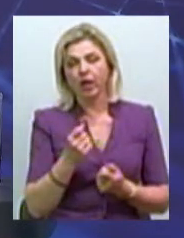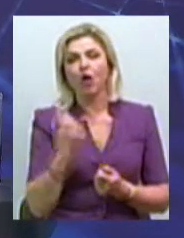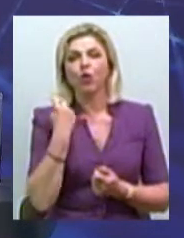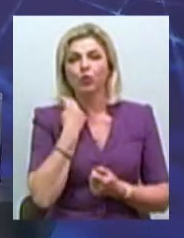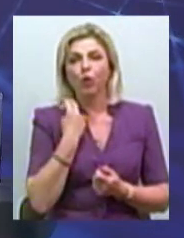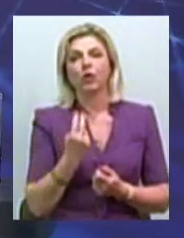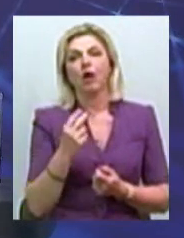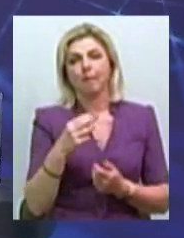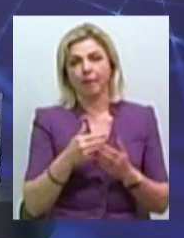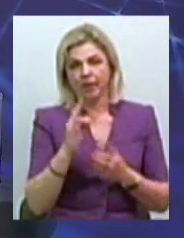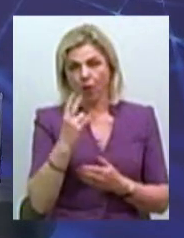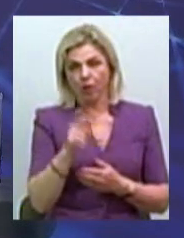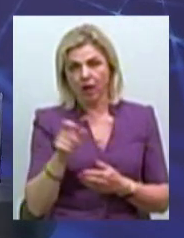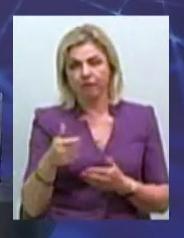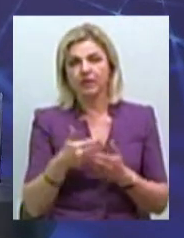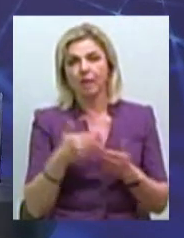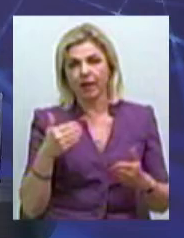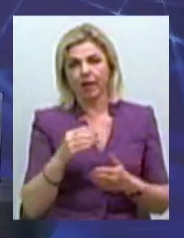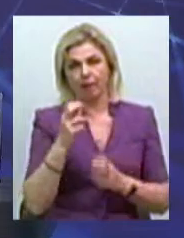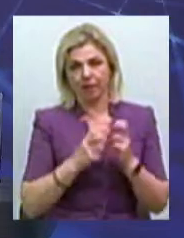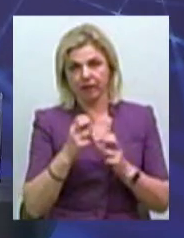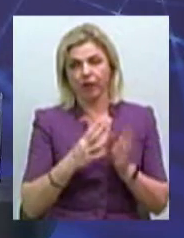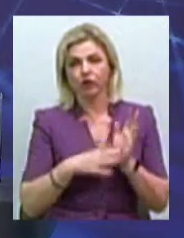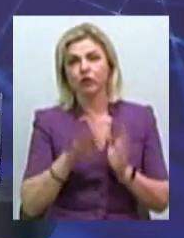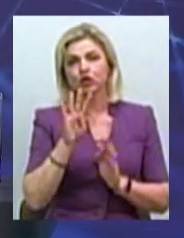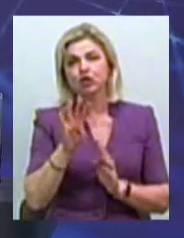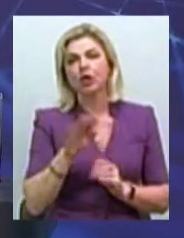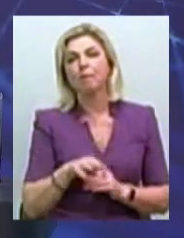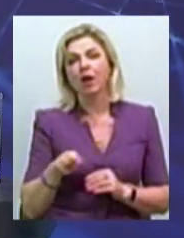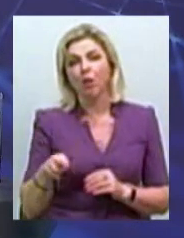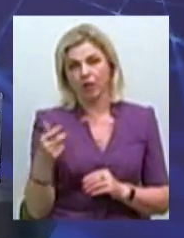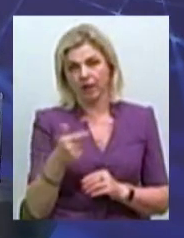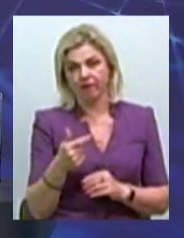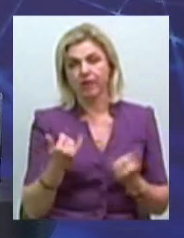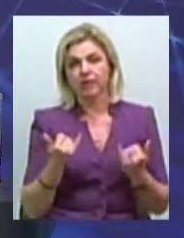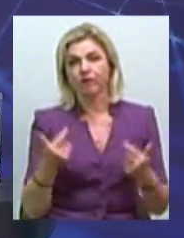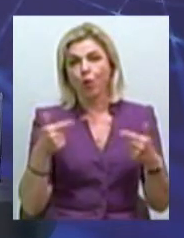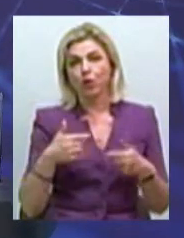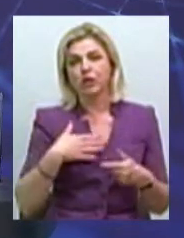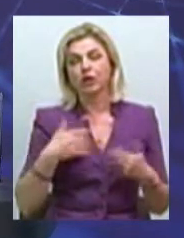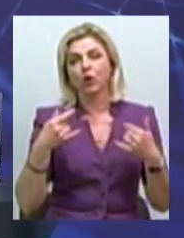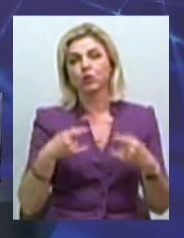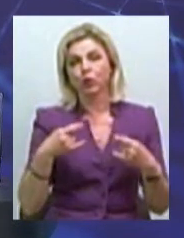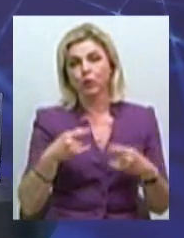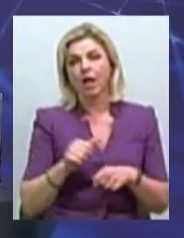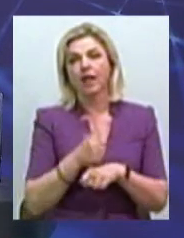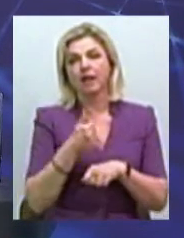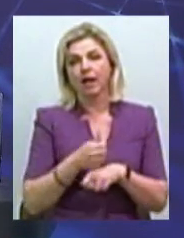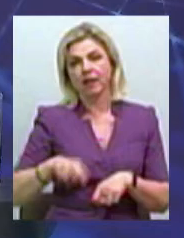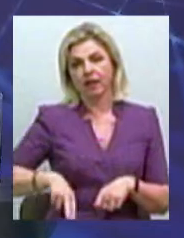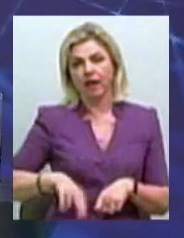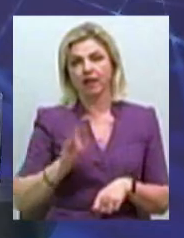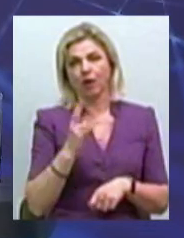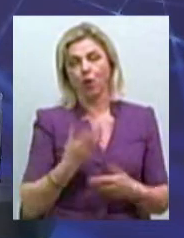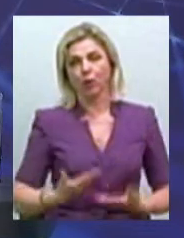підприємством – 94 мільйони гривень. І сьогодні гість нашої студії – генеральний директор